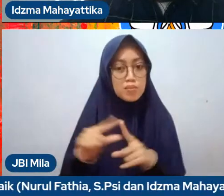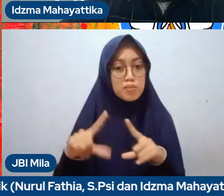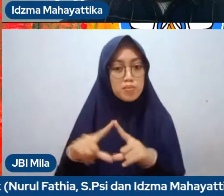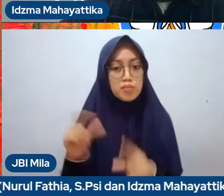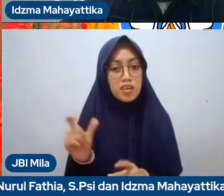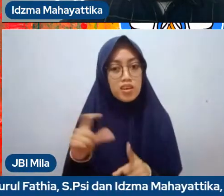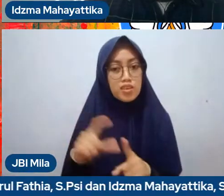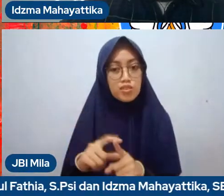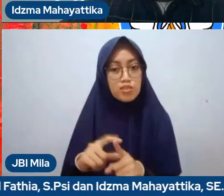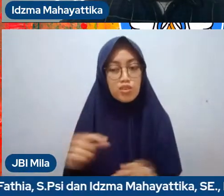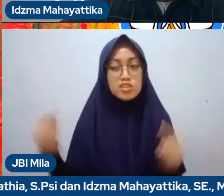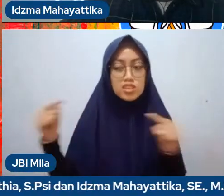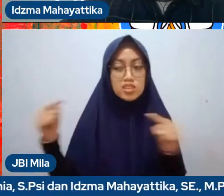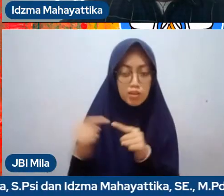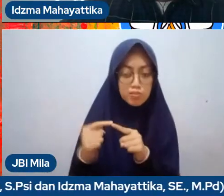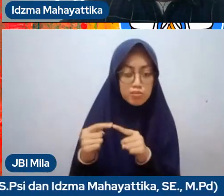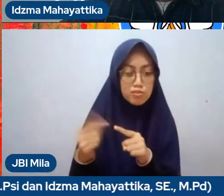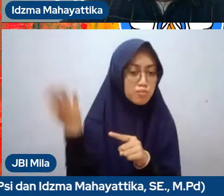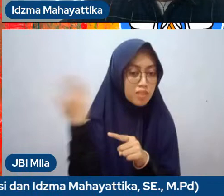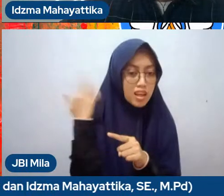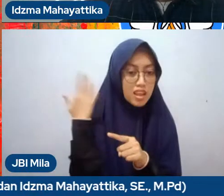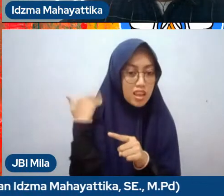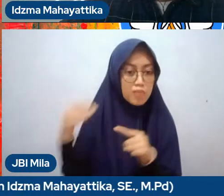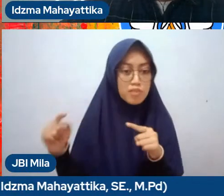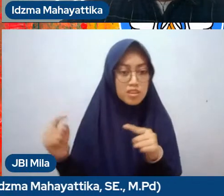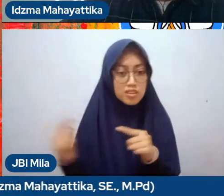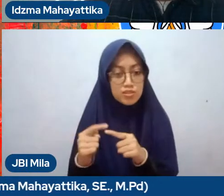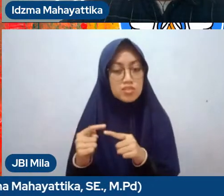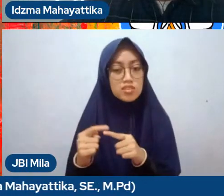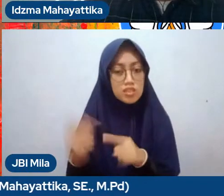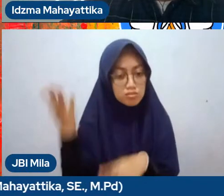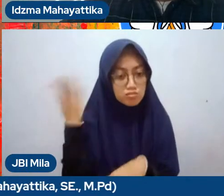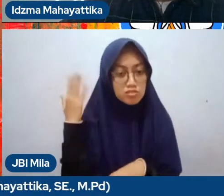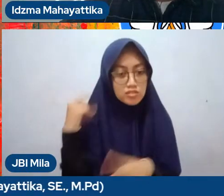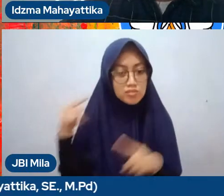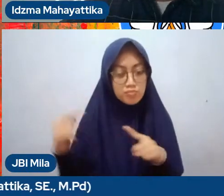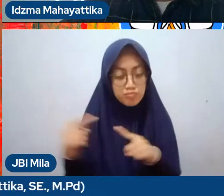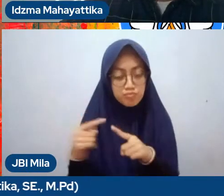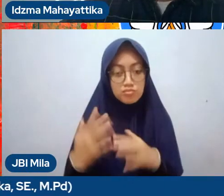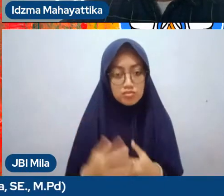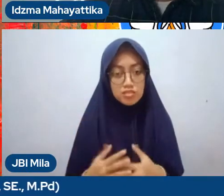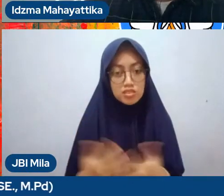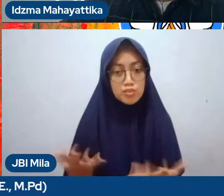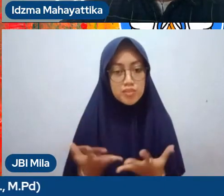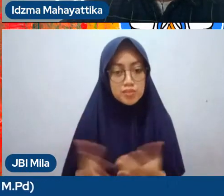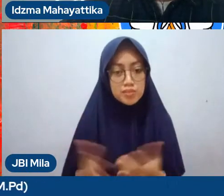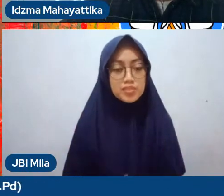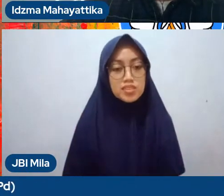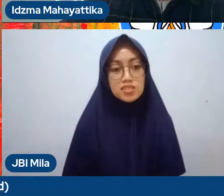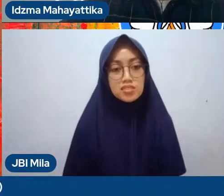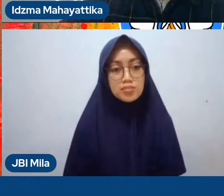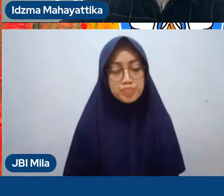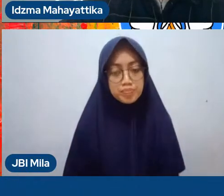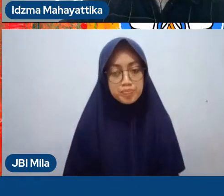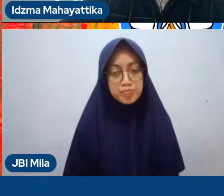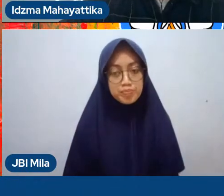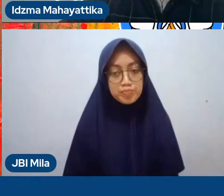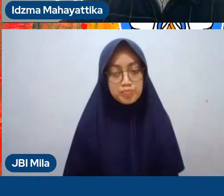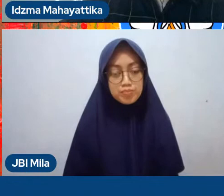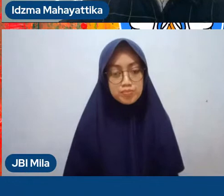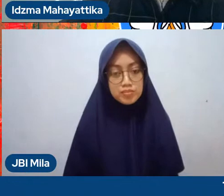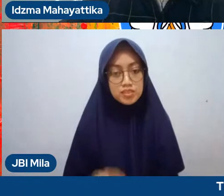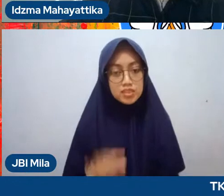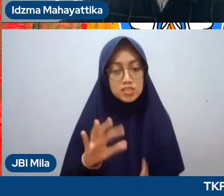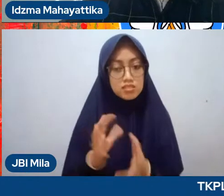saya dulu pernah di, jadi dia bisa merefleksikan balik kan peristiwa-peristiwa masa lalu yang dialami waktu dia di sekolah seperti itu. Jadi